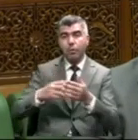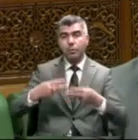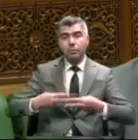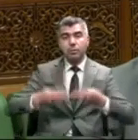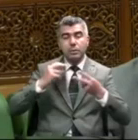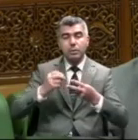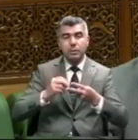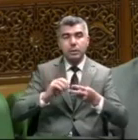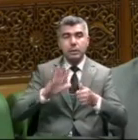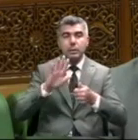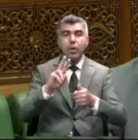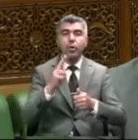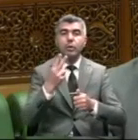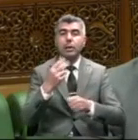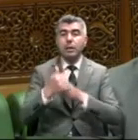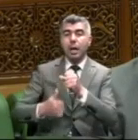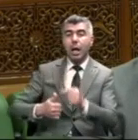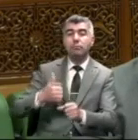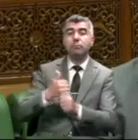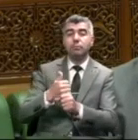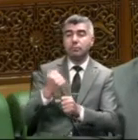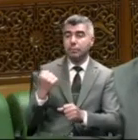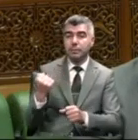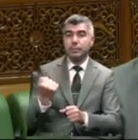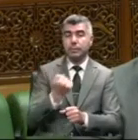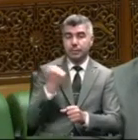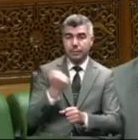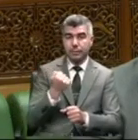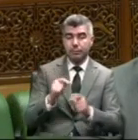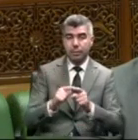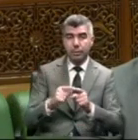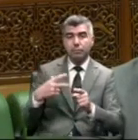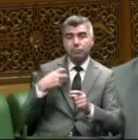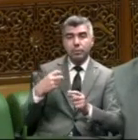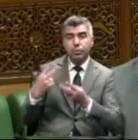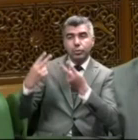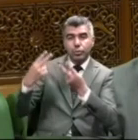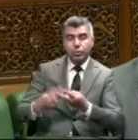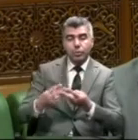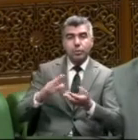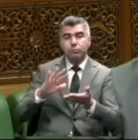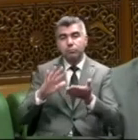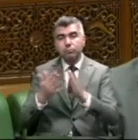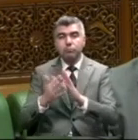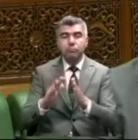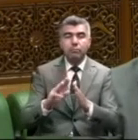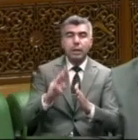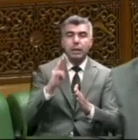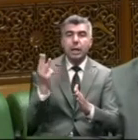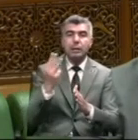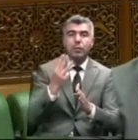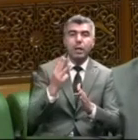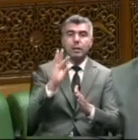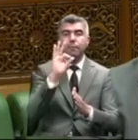بعد 26 سنه فما ضامنه تهدف الى رفع حصه الاستثمار الخاص لتبلغ ثلثين استثمار الاجمالي